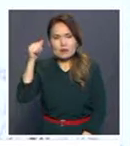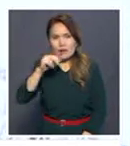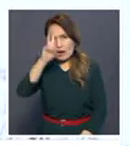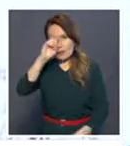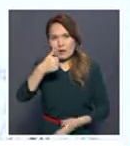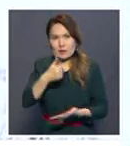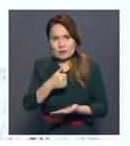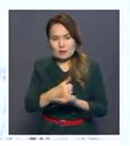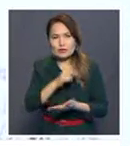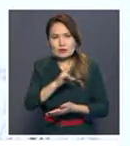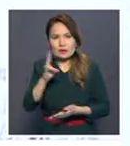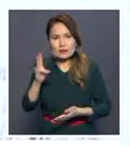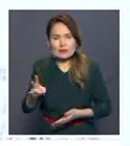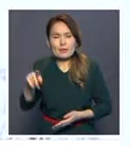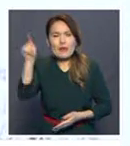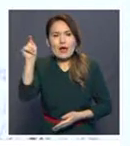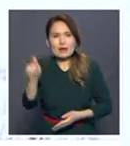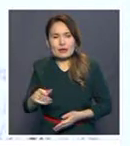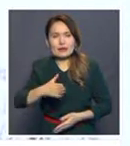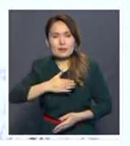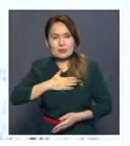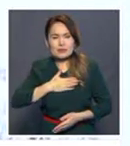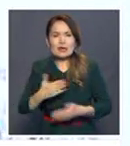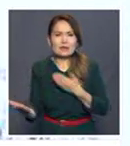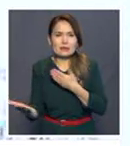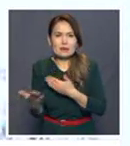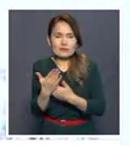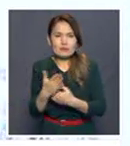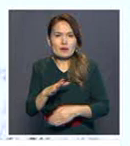елбасы біздің облысқа келгенде бізге тапсырма берген. Алакөл